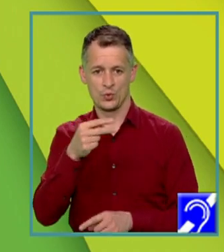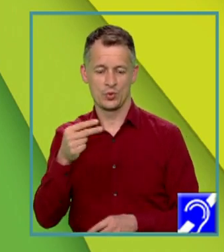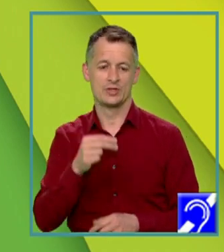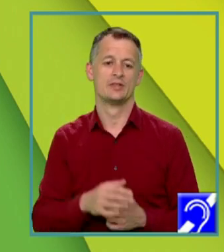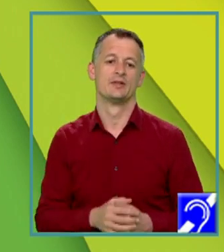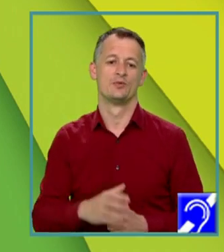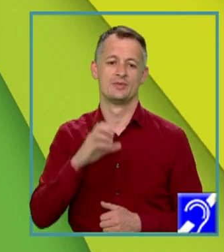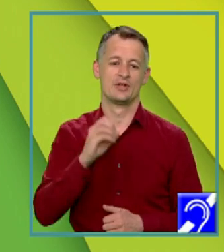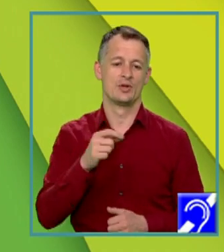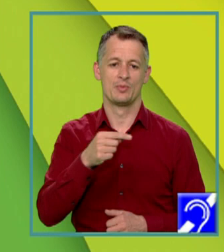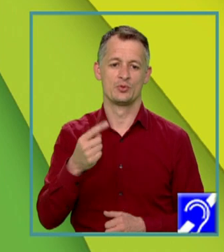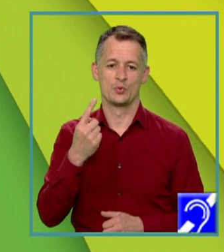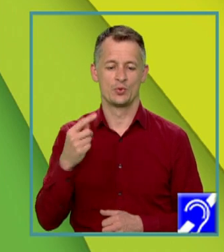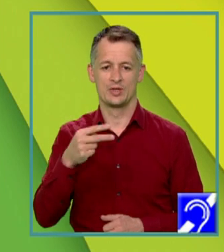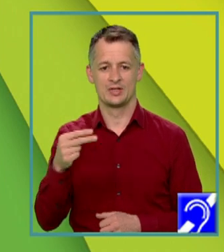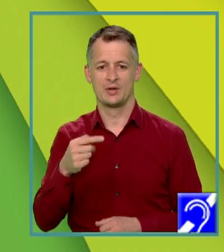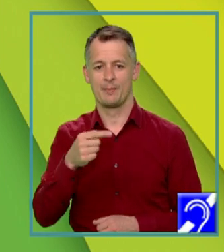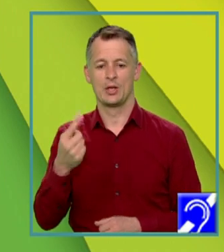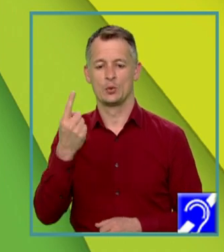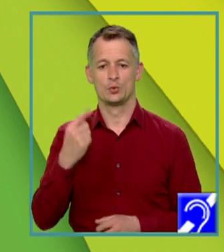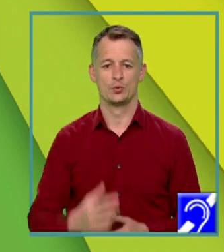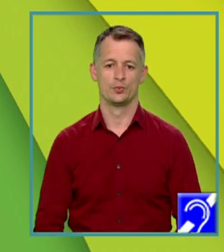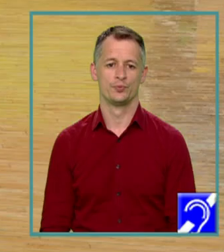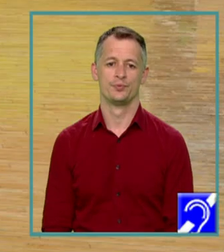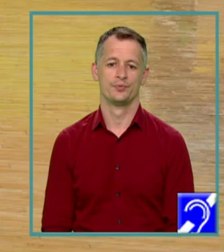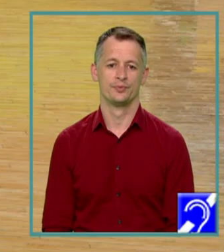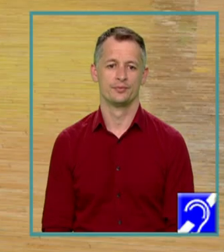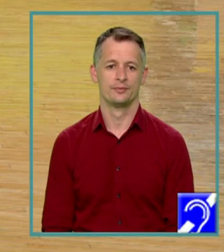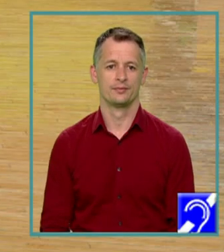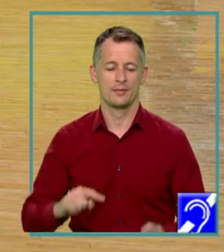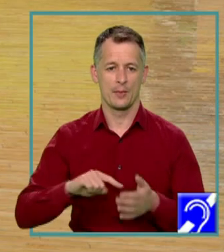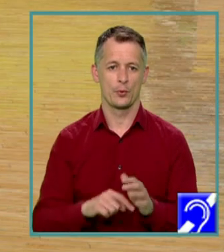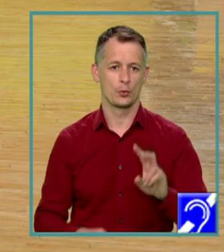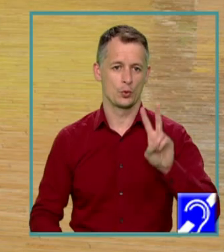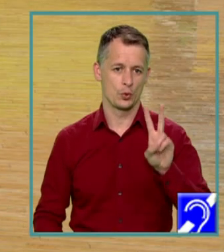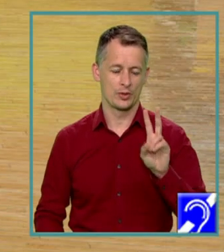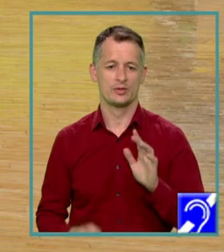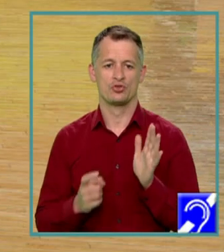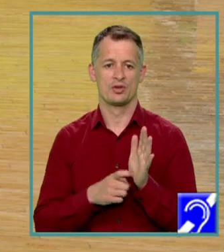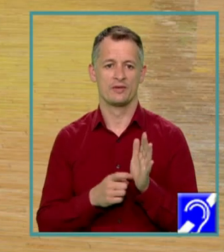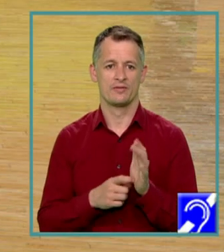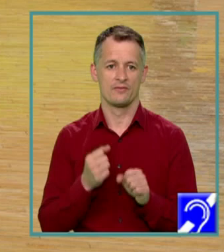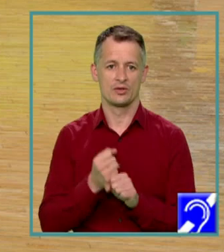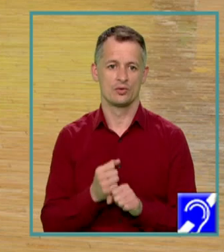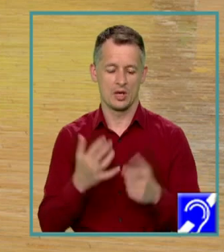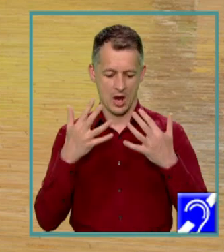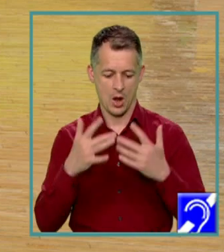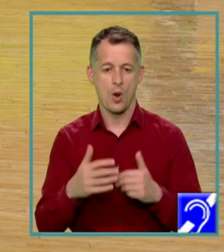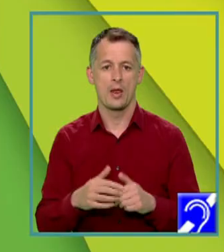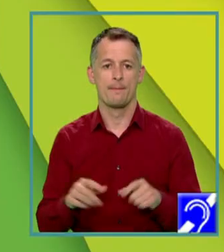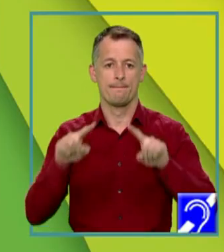unu egal cu 0 minusuri egal cu minus 1 la punctul 2 se cere efectuarea unui calcul